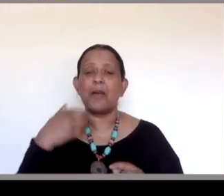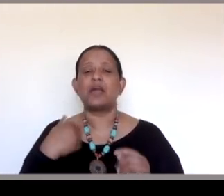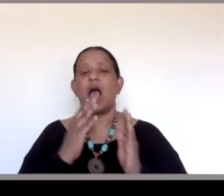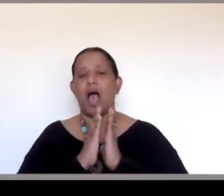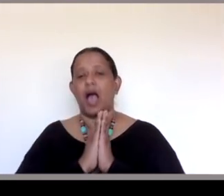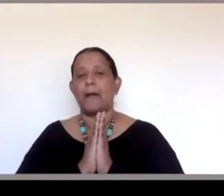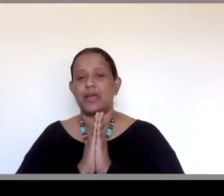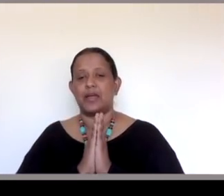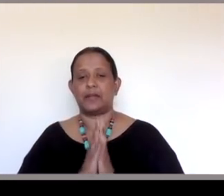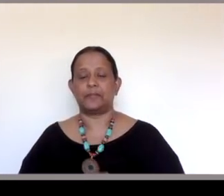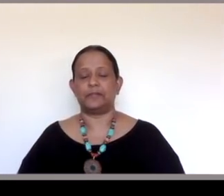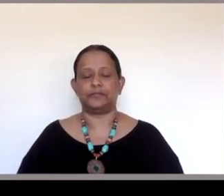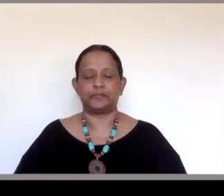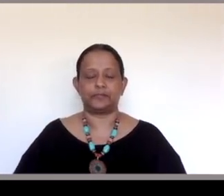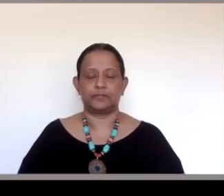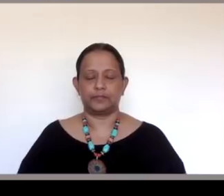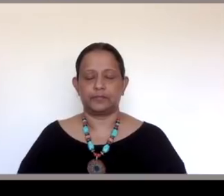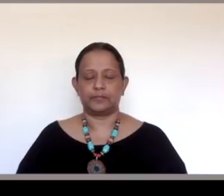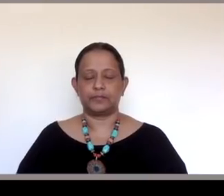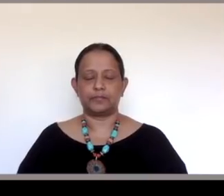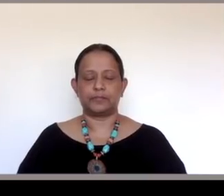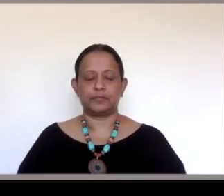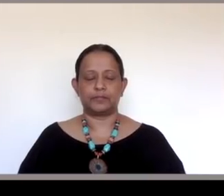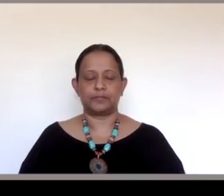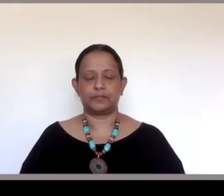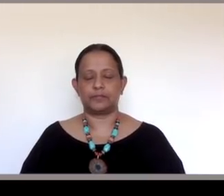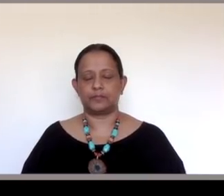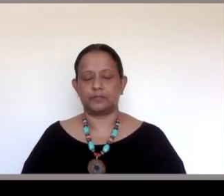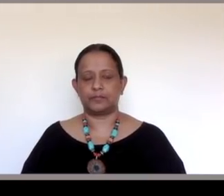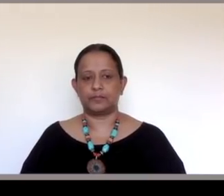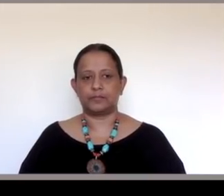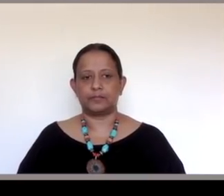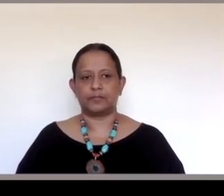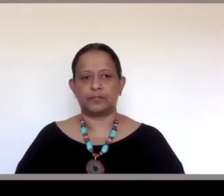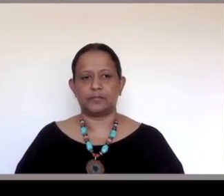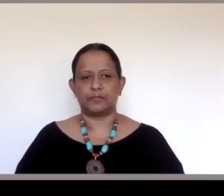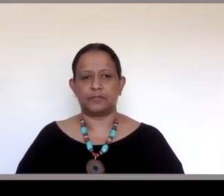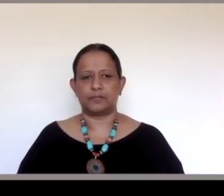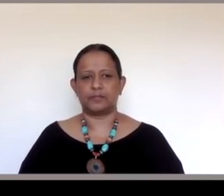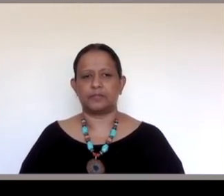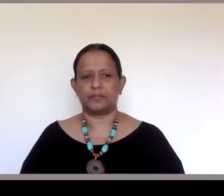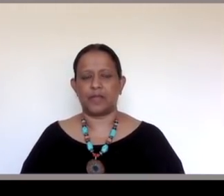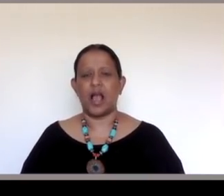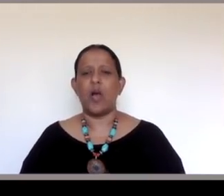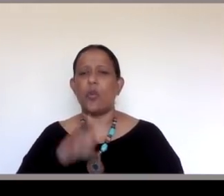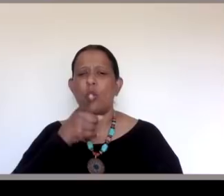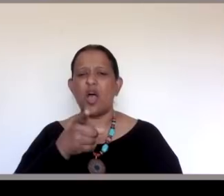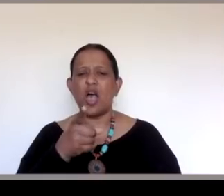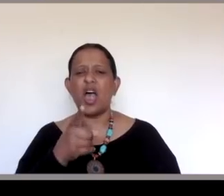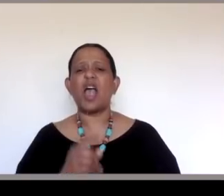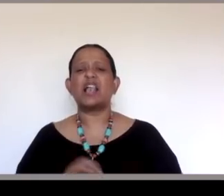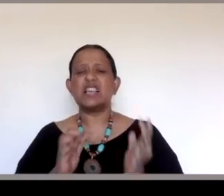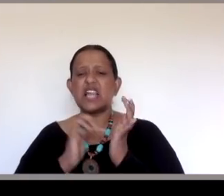ஆமென் ஒப பிரீத்திமத் வென்னே மொனவாயந்த நீங்கள் மகிழ்ச்சியா இருக்க போது எவைகளினால் ஐ